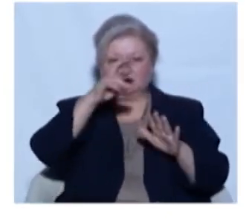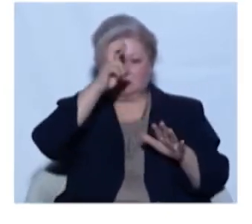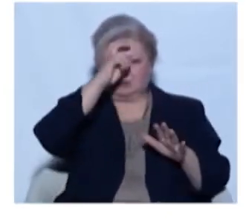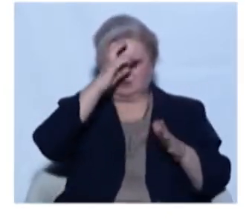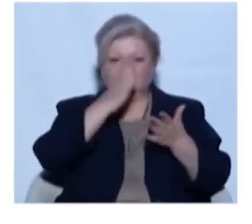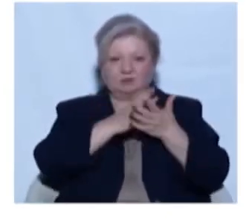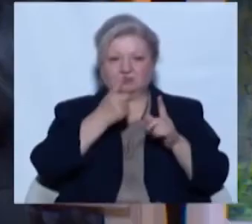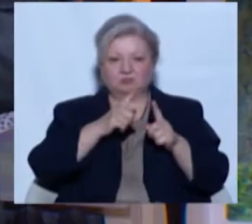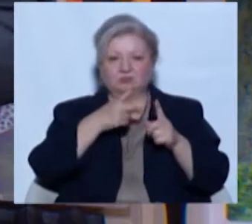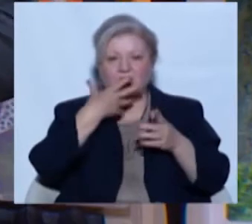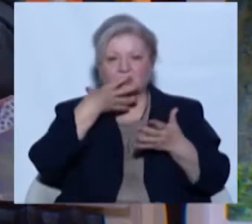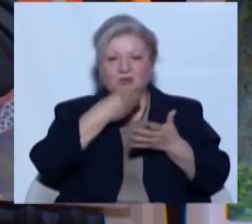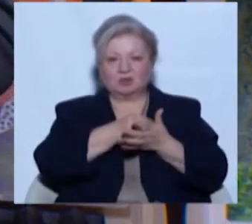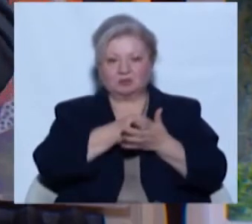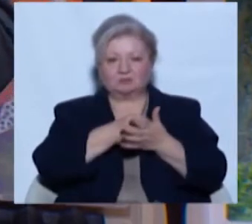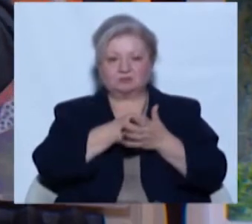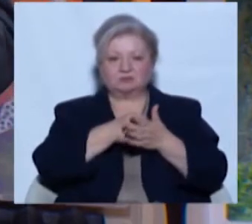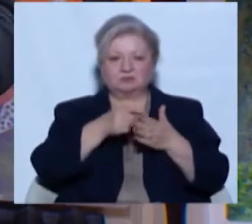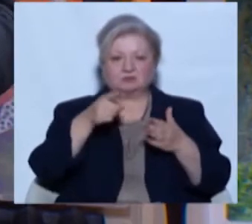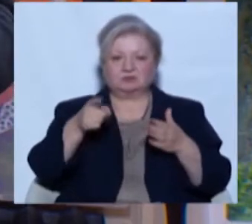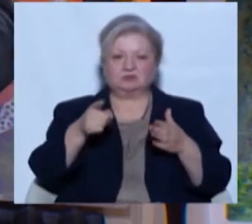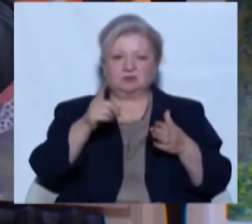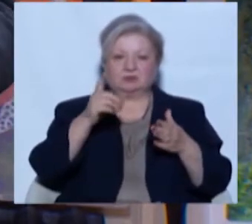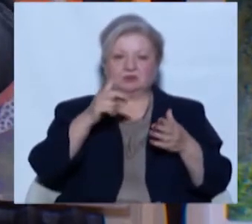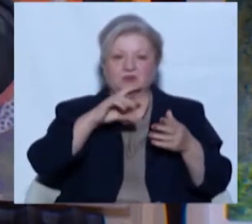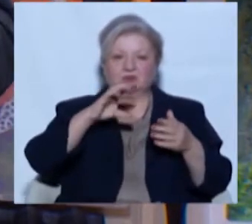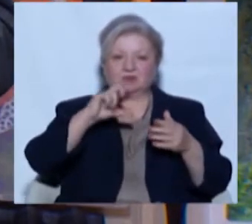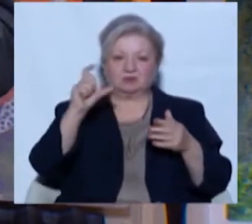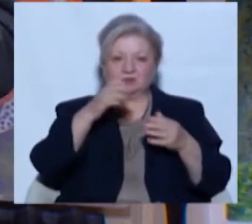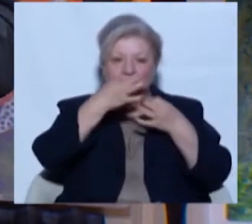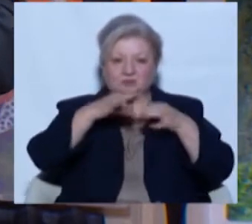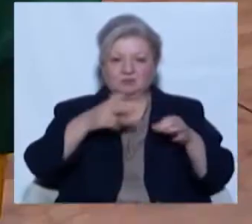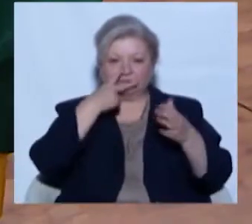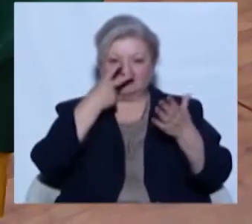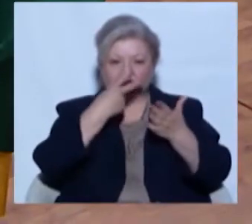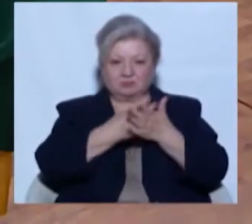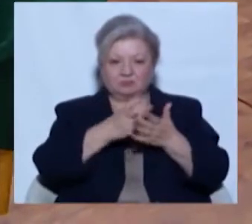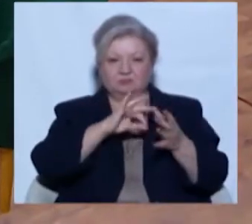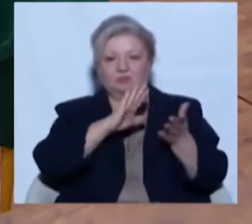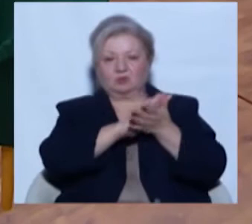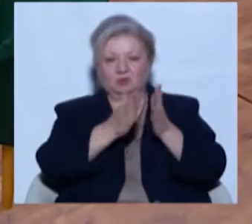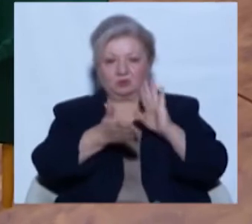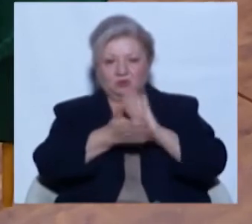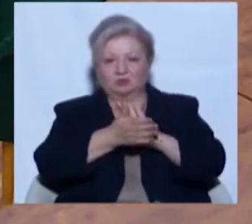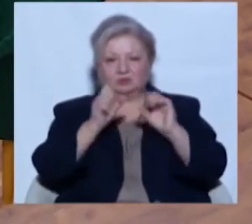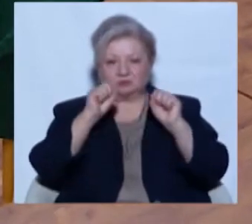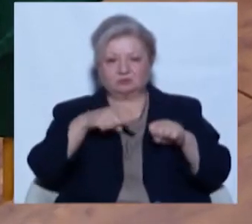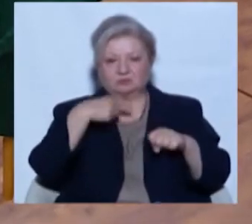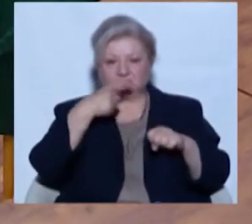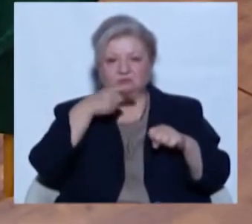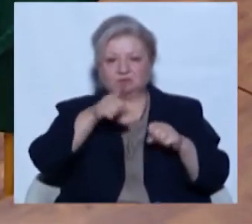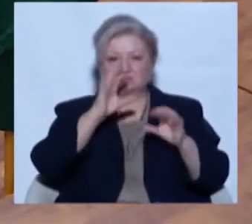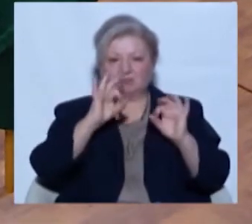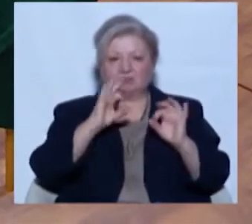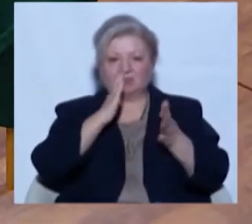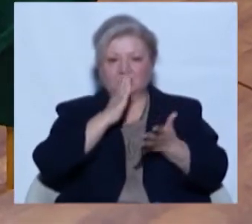თავისი დემოკრატიულობის ხარისხით და პროცესების წარმართვის გამჭვირვალობითა და დოვრეობით შეიძლება ითქვას, რომ ის